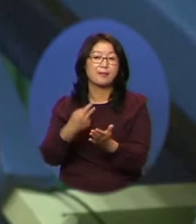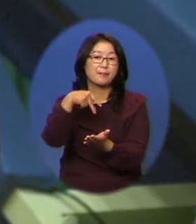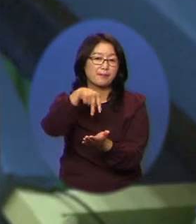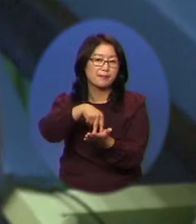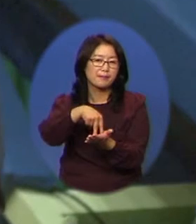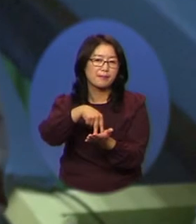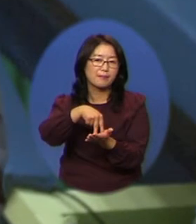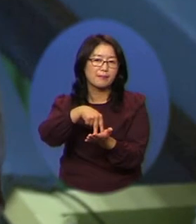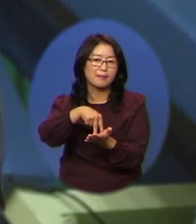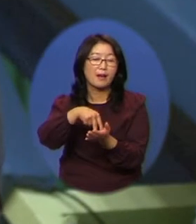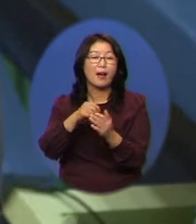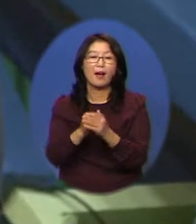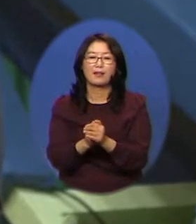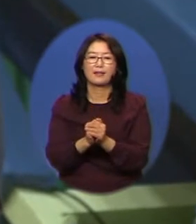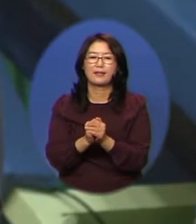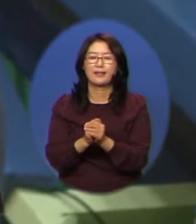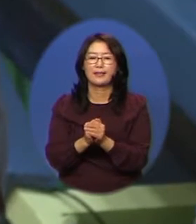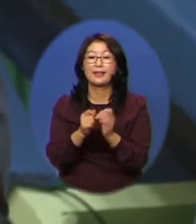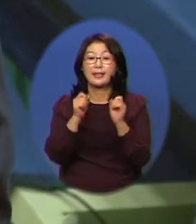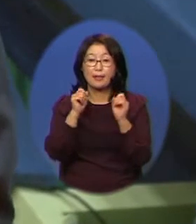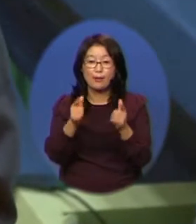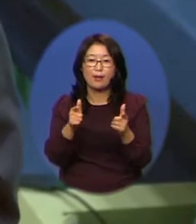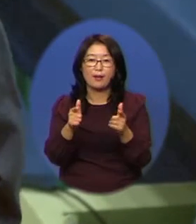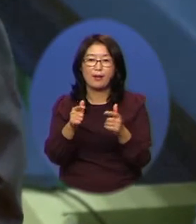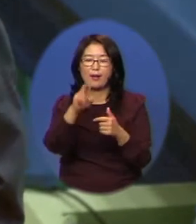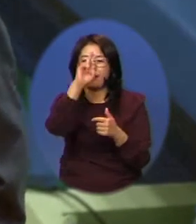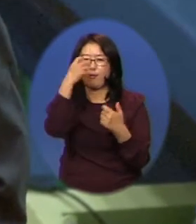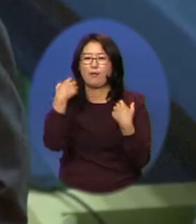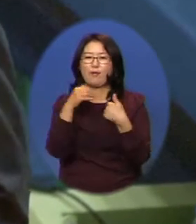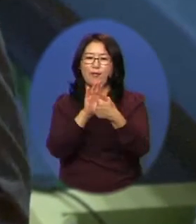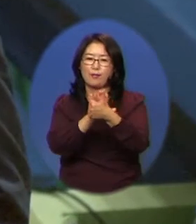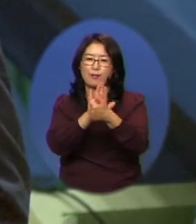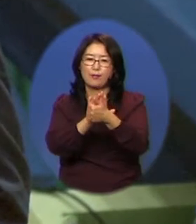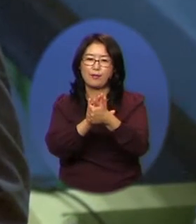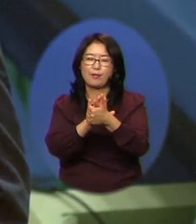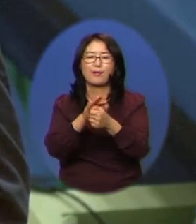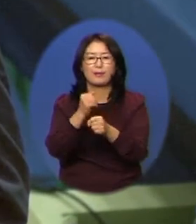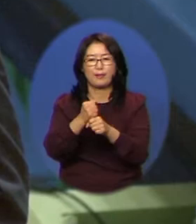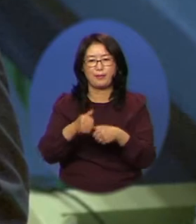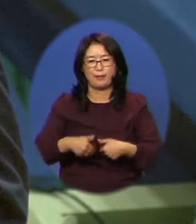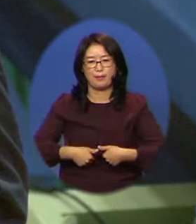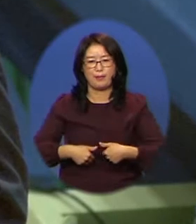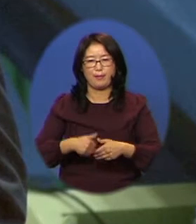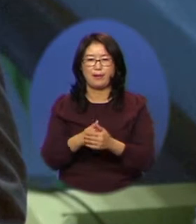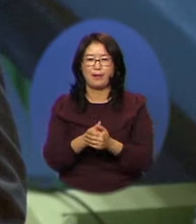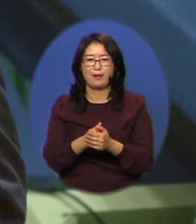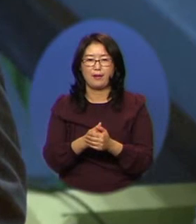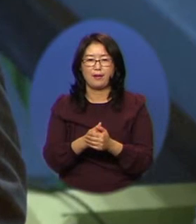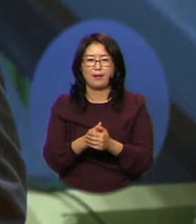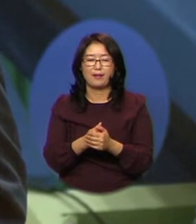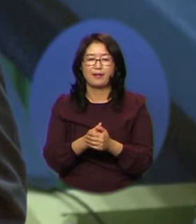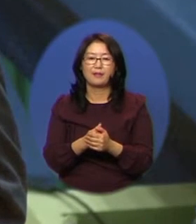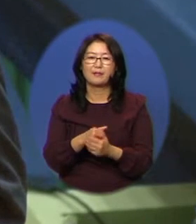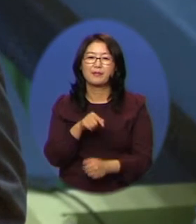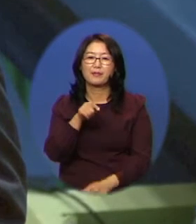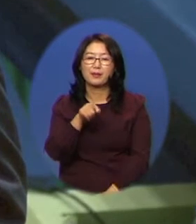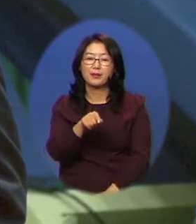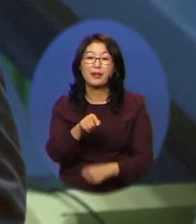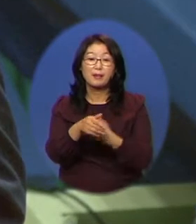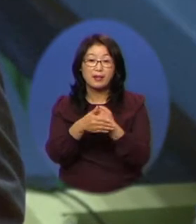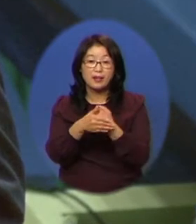기반을 정부가 뒷받침하고 만들어가지 않으면은 앞으로 더욱더 어렵다는 것입니다.